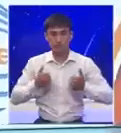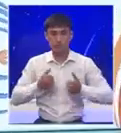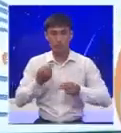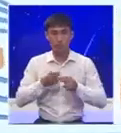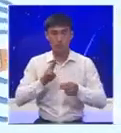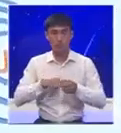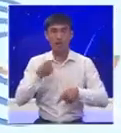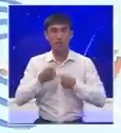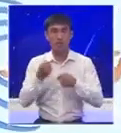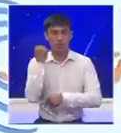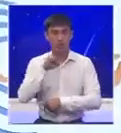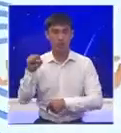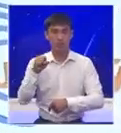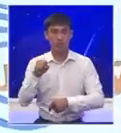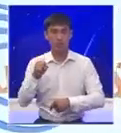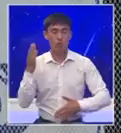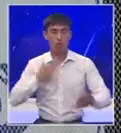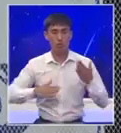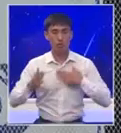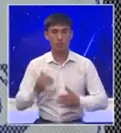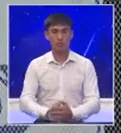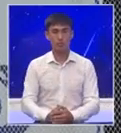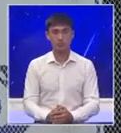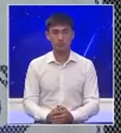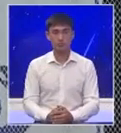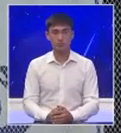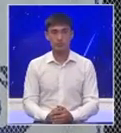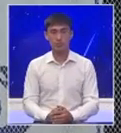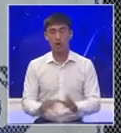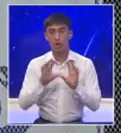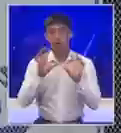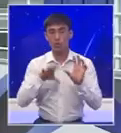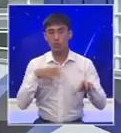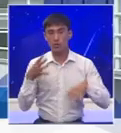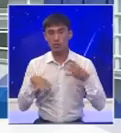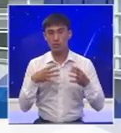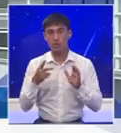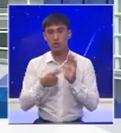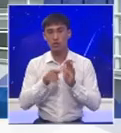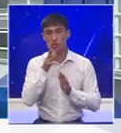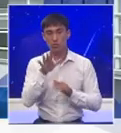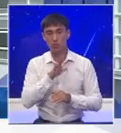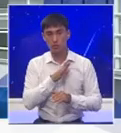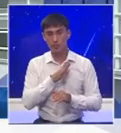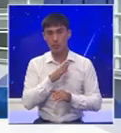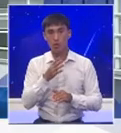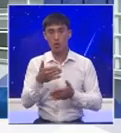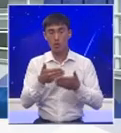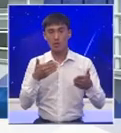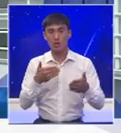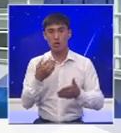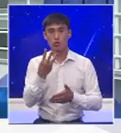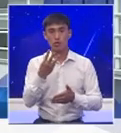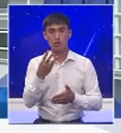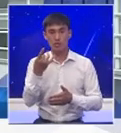Осының арқасында жеңіске жетіп, жанкүйерлерін қуантты. Волейболмен айналысқаныма 7 жыл болды. Бұның алдында 3 рет республика чемпионы болдым,